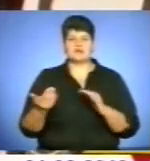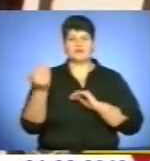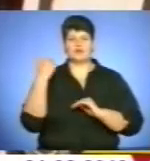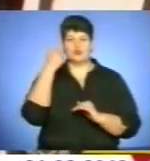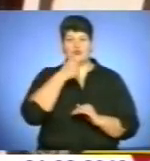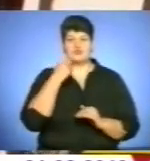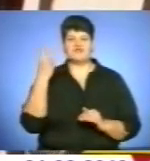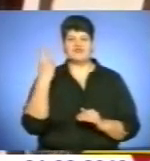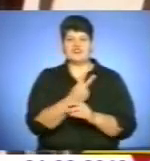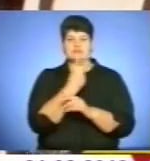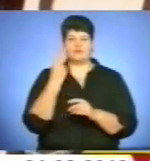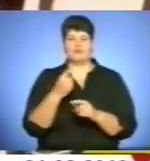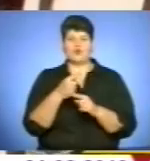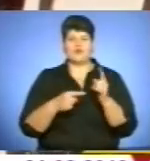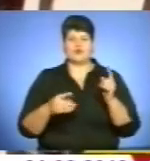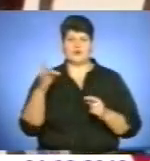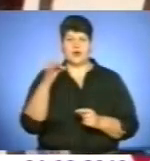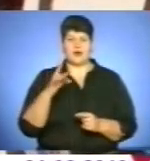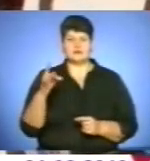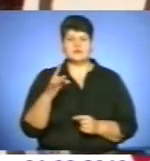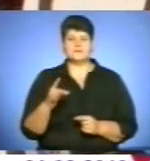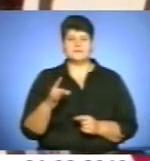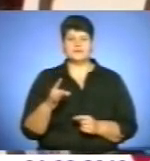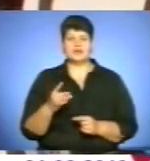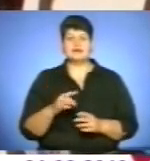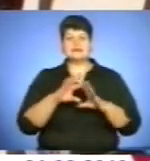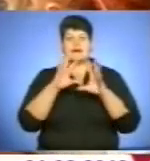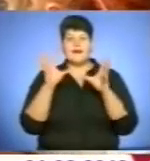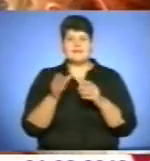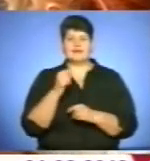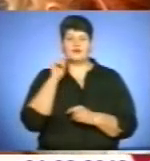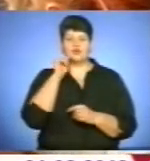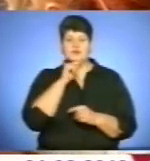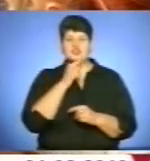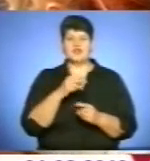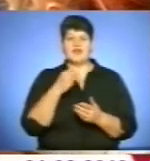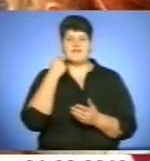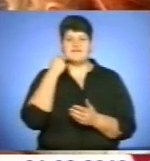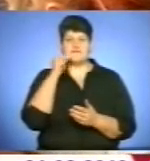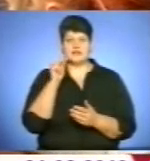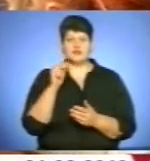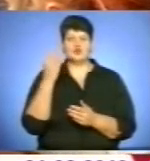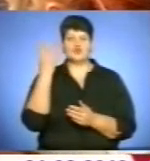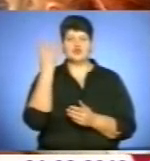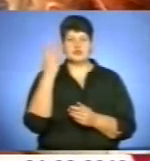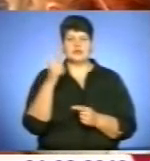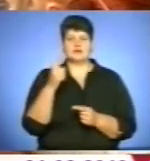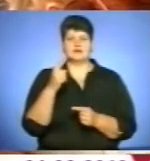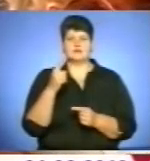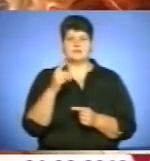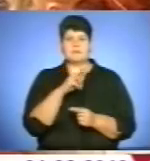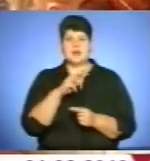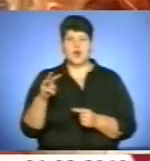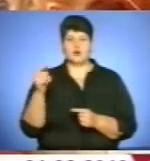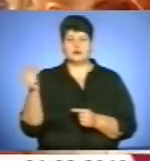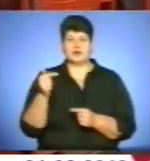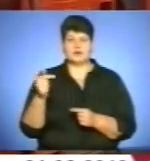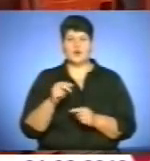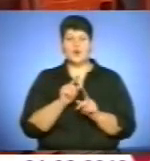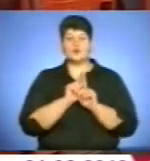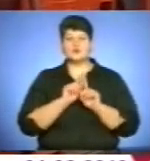у 2,5 рази. Загальний економічний ефект від припинених порушень – понад 4 мільйони гривень. Особливу